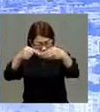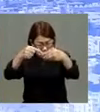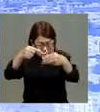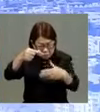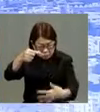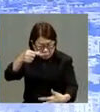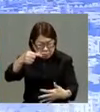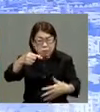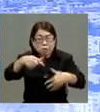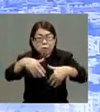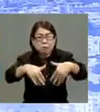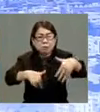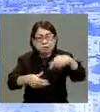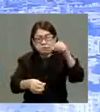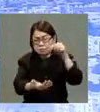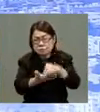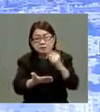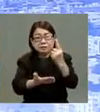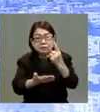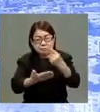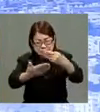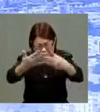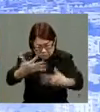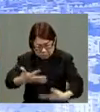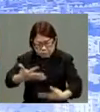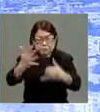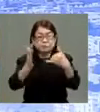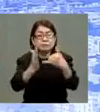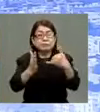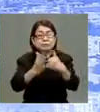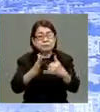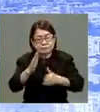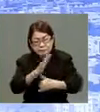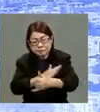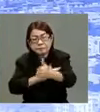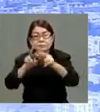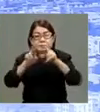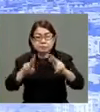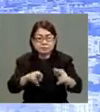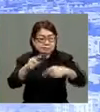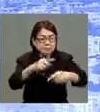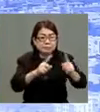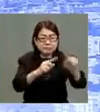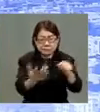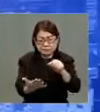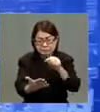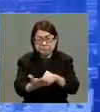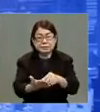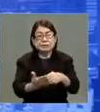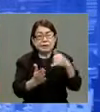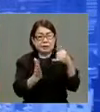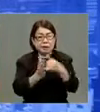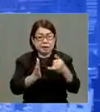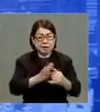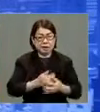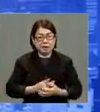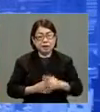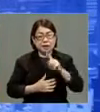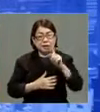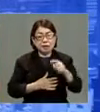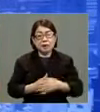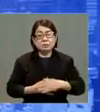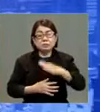วก็เป็นแค่ในเชิงของการใช้เช็คอินเช็คเอาท์เท่านั้นเองนะครับกับผม ครับคำถามต่อไปครับสอบถามว่าหากมาตร